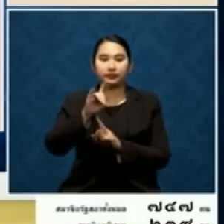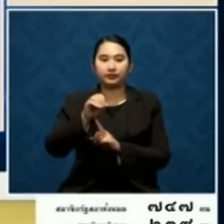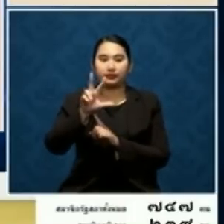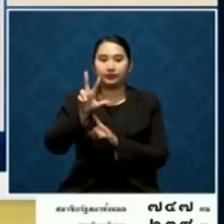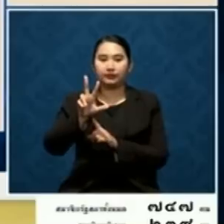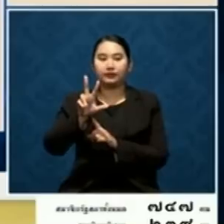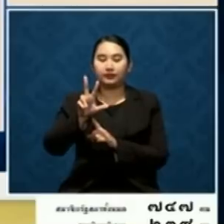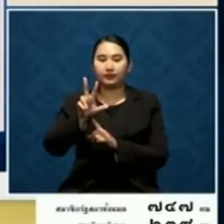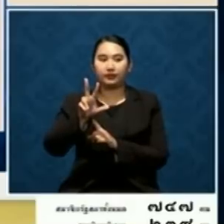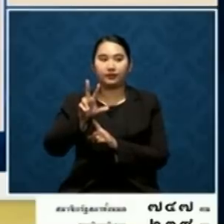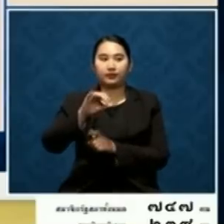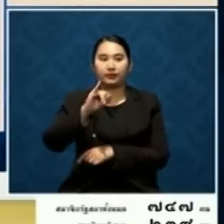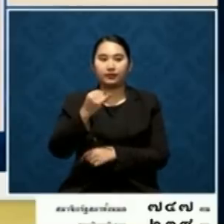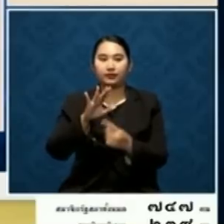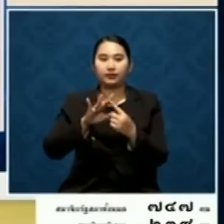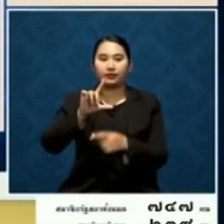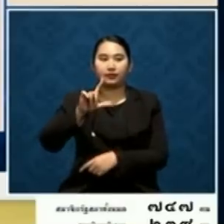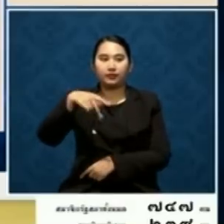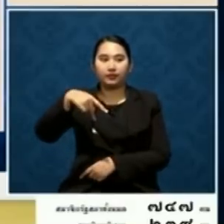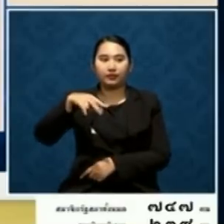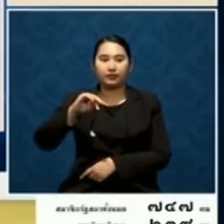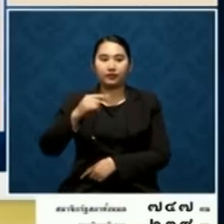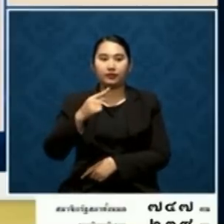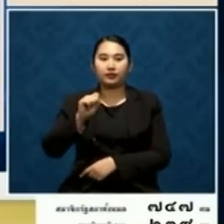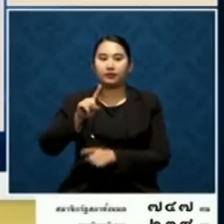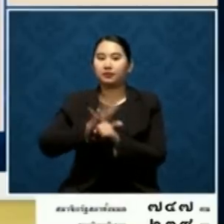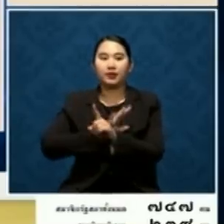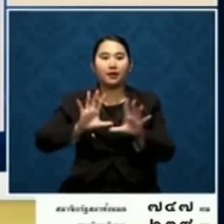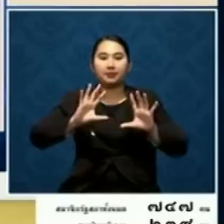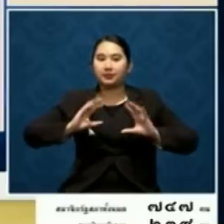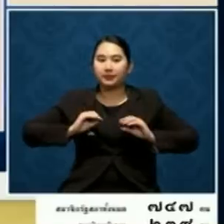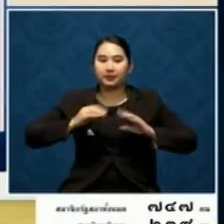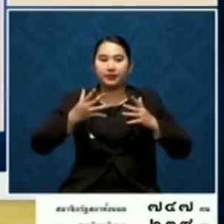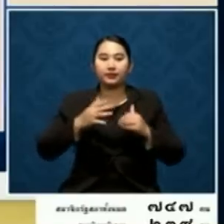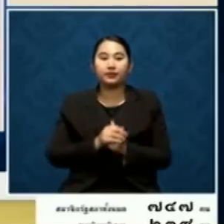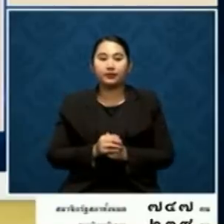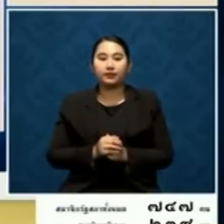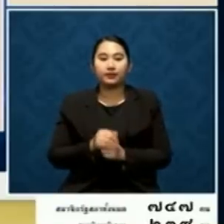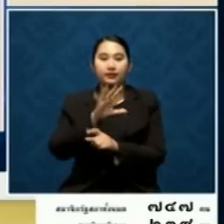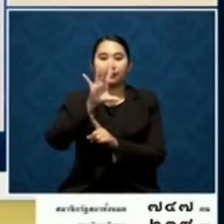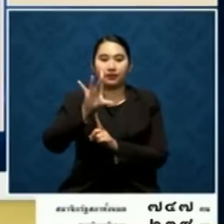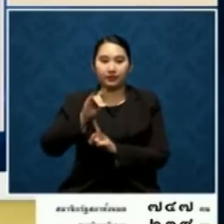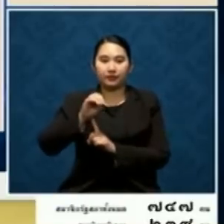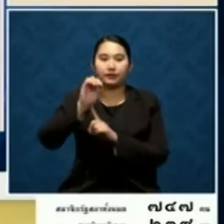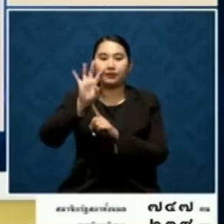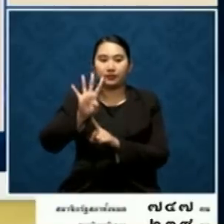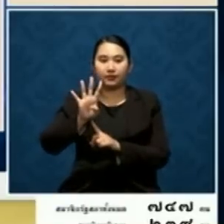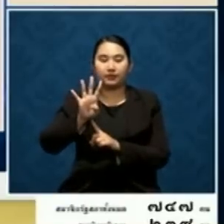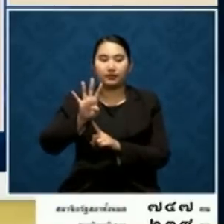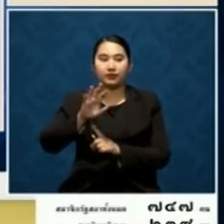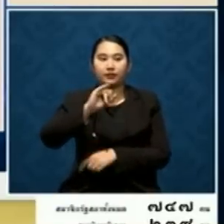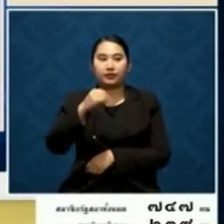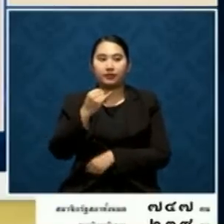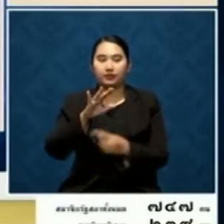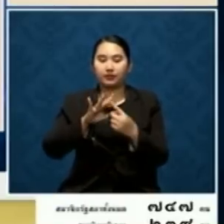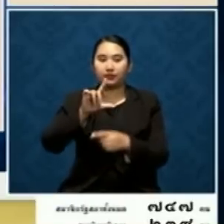83นายจุลพงษ์อยู่เกต ไม่เห็นชอบครับ 84นายจุลพัน